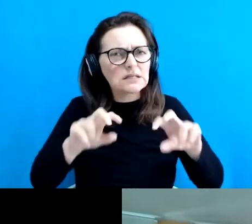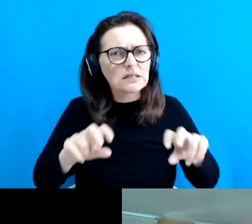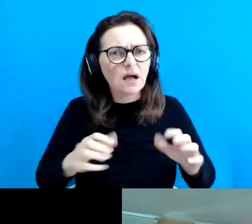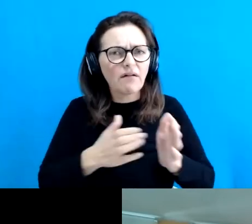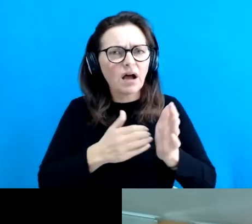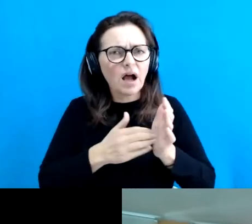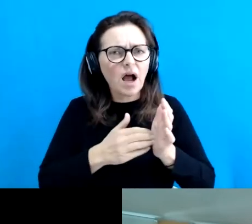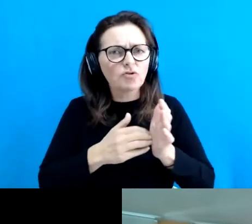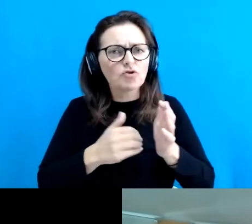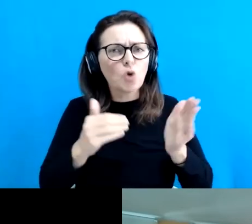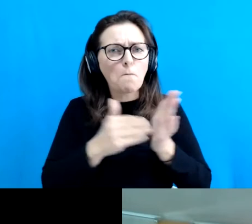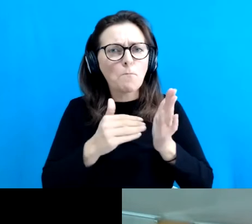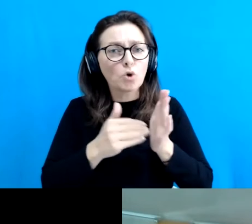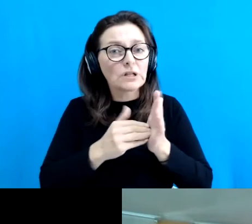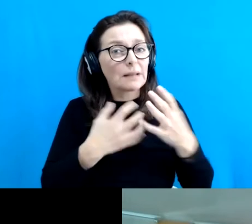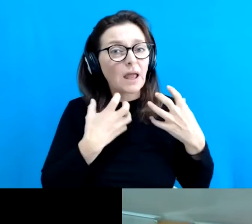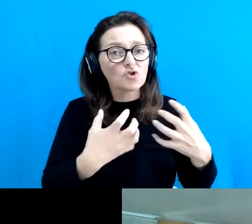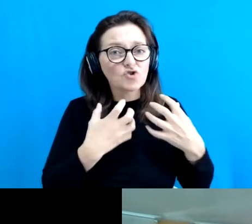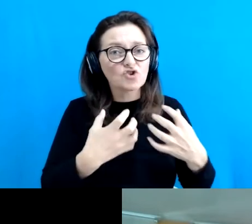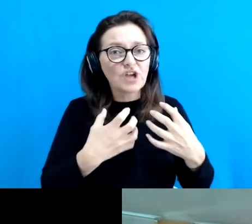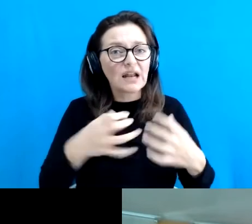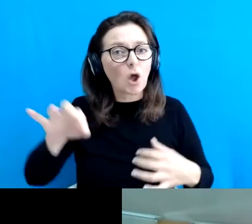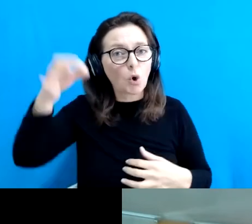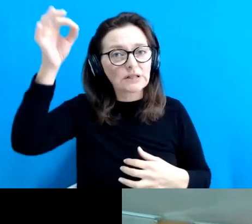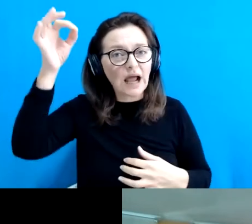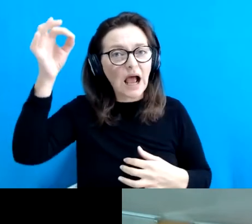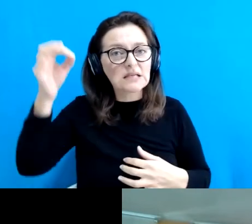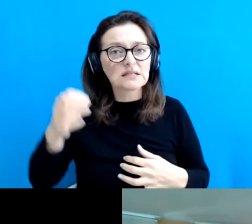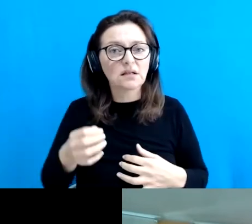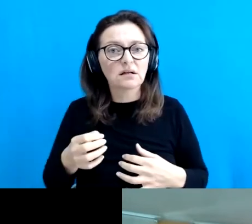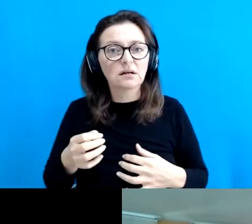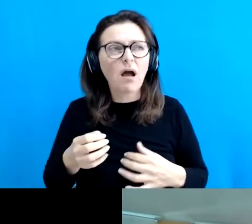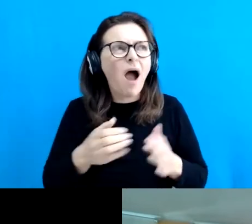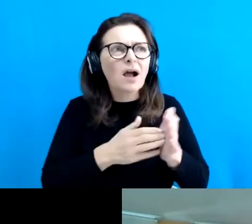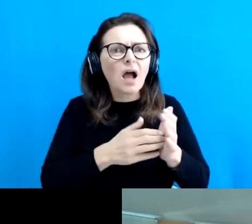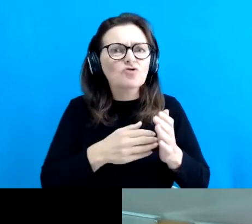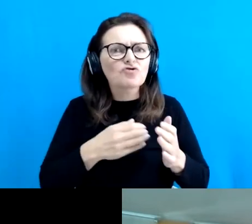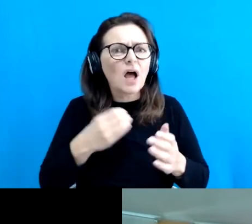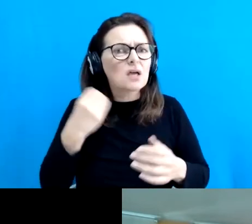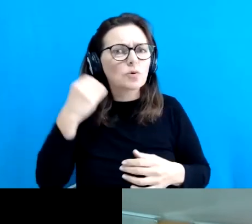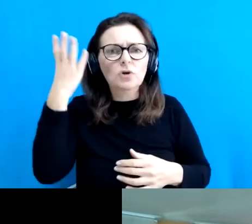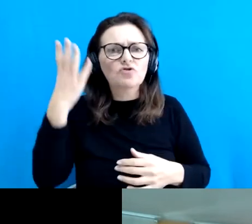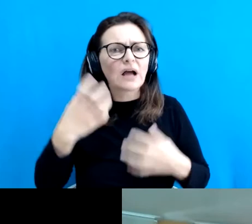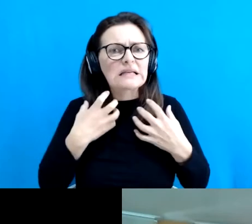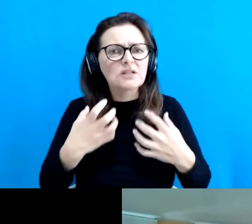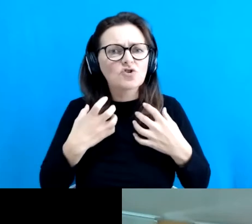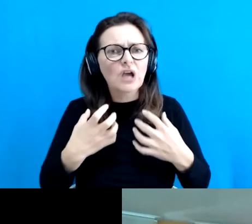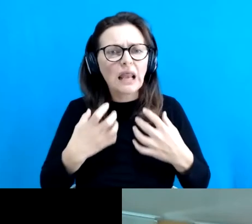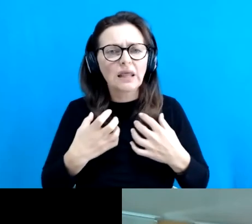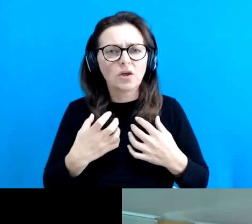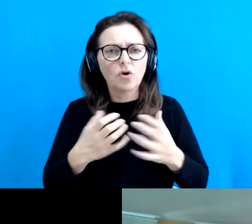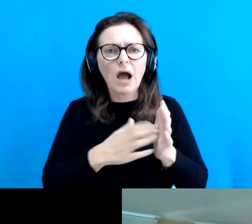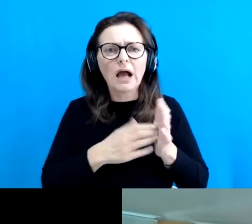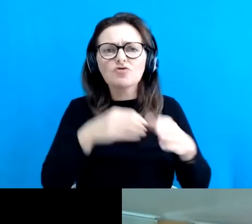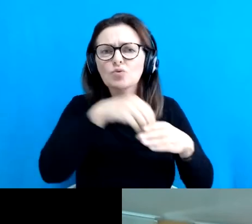sploh potrebe in želje odraslih, po kakšnih izobraževanjih, kakšne teme,